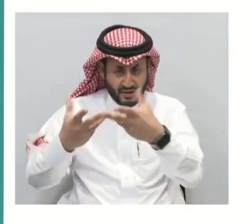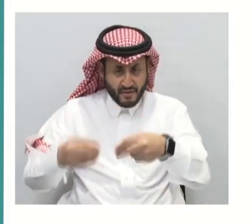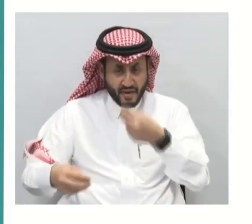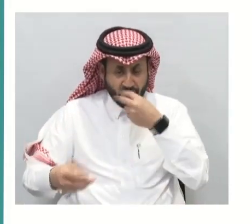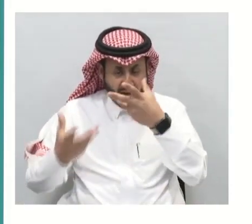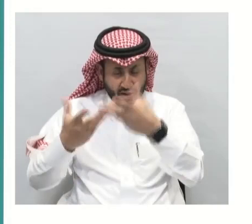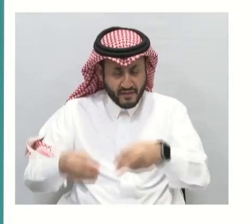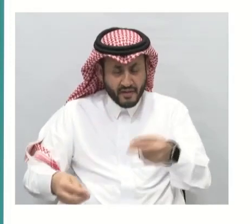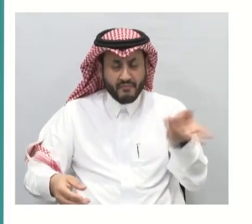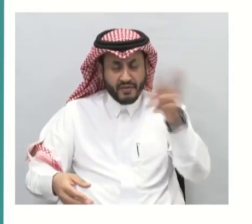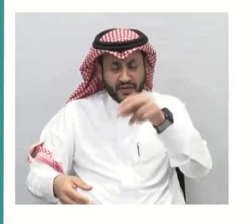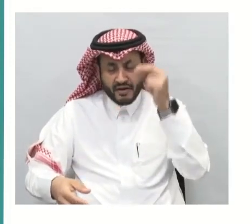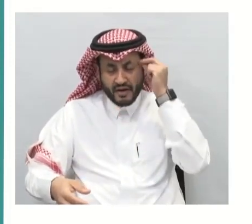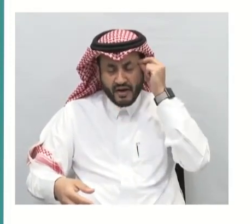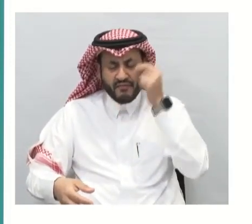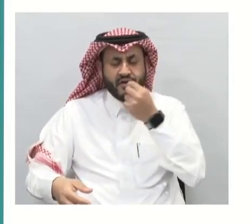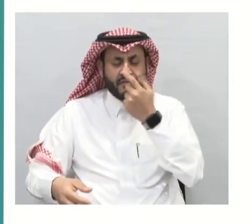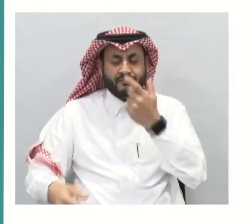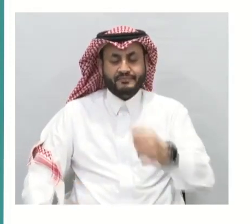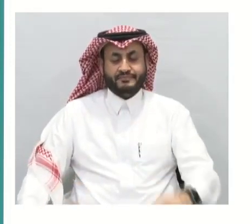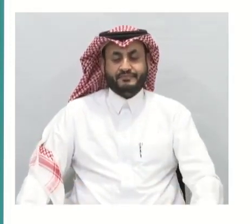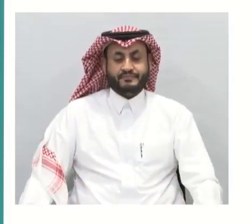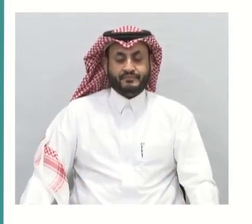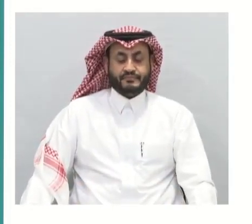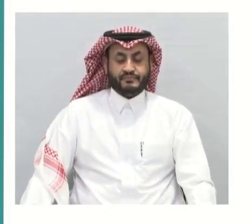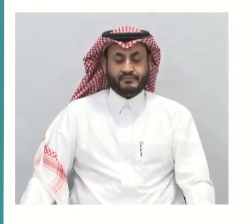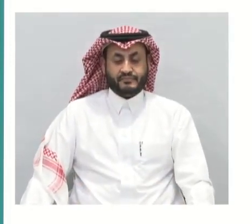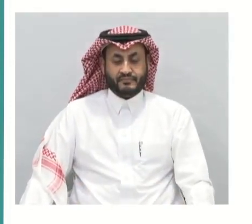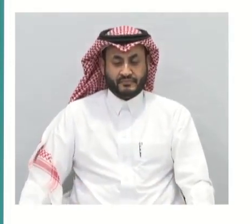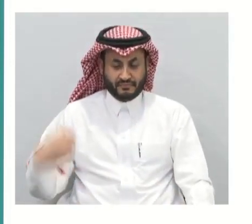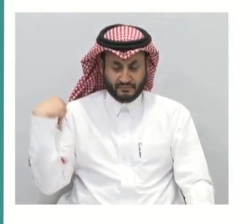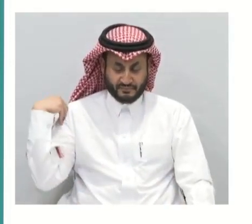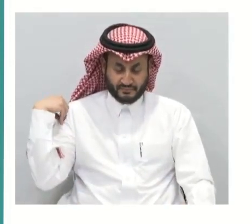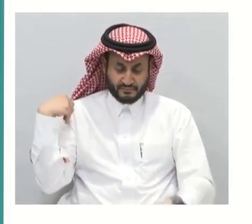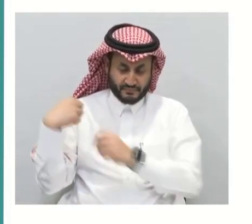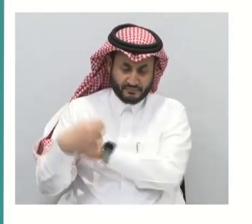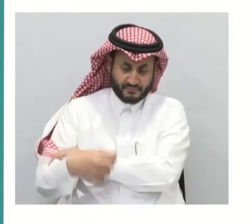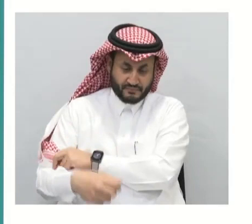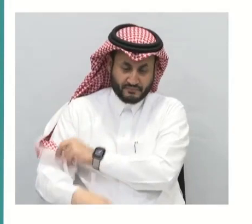همم وبالتالي وصوله الى البراعم التوقيه